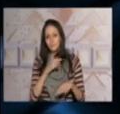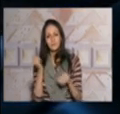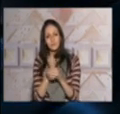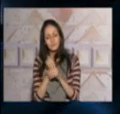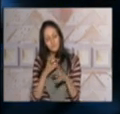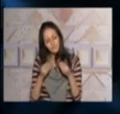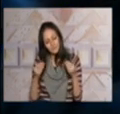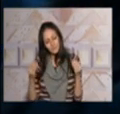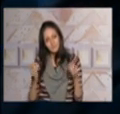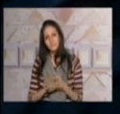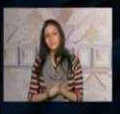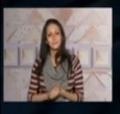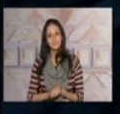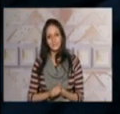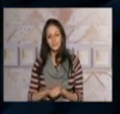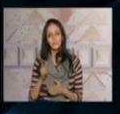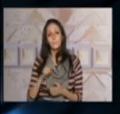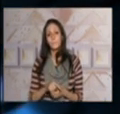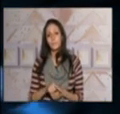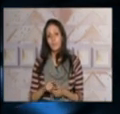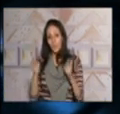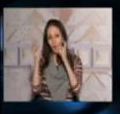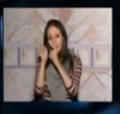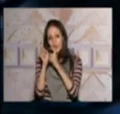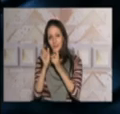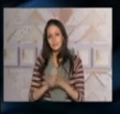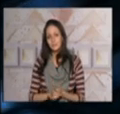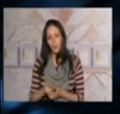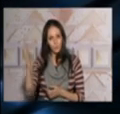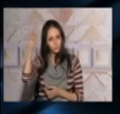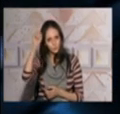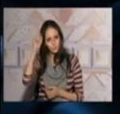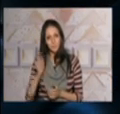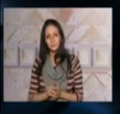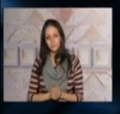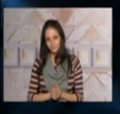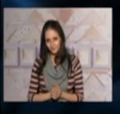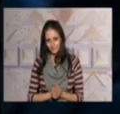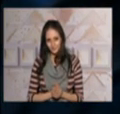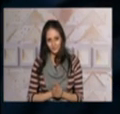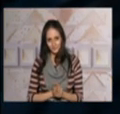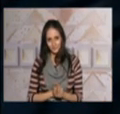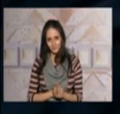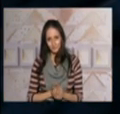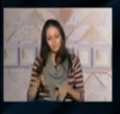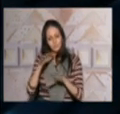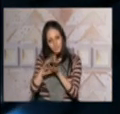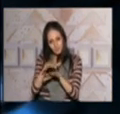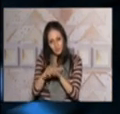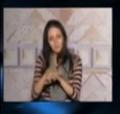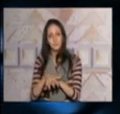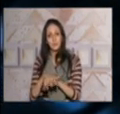زي المتاحف اللي فتحت في شرم الشيخ وفي الغردقة وفي مطار القاهرة. المتاحف دي كلها بتأدي إلى إن إحنا بندمج السياحة